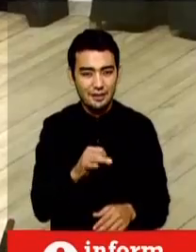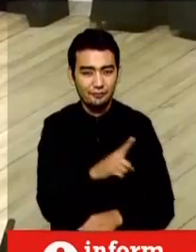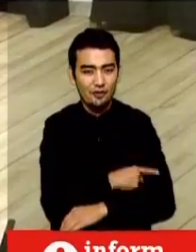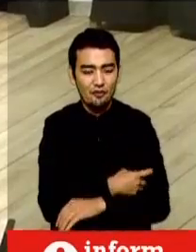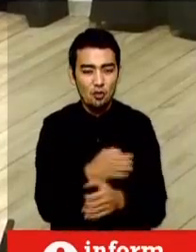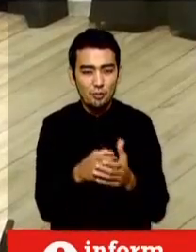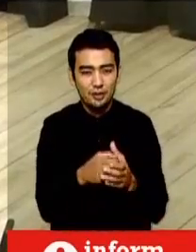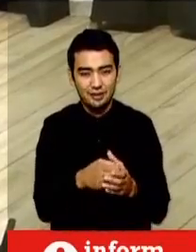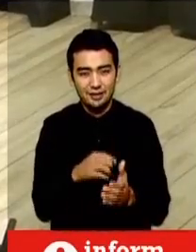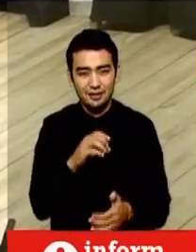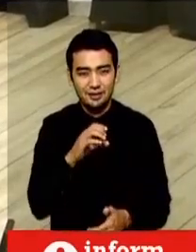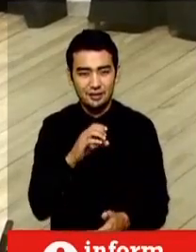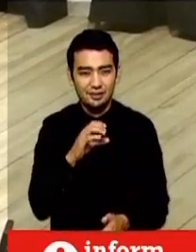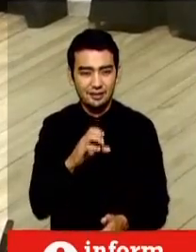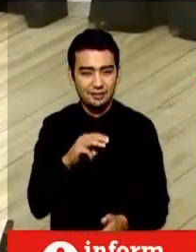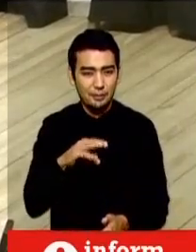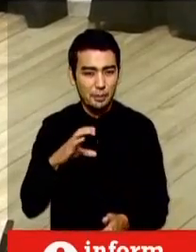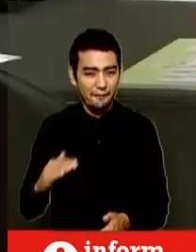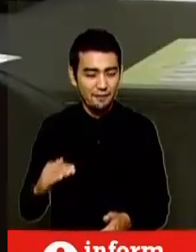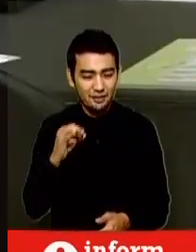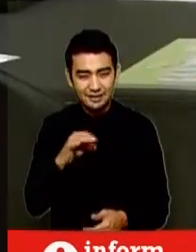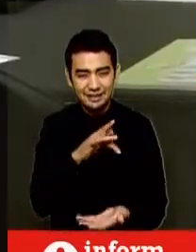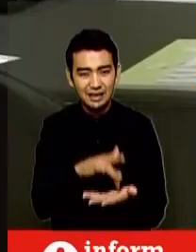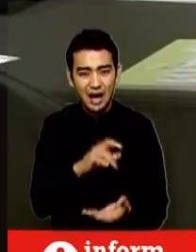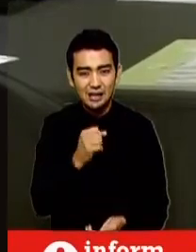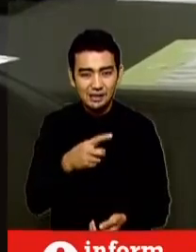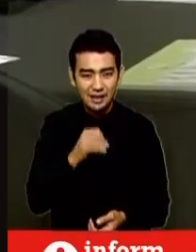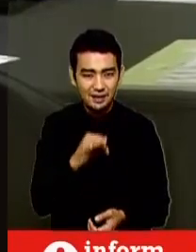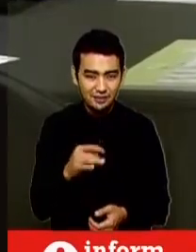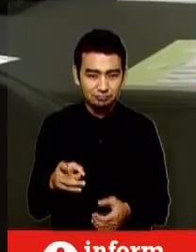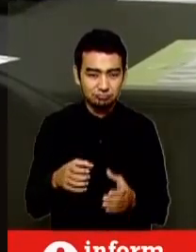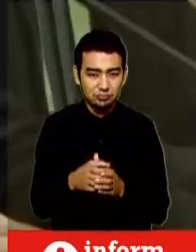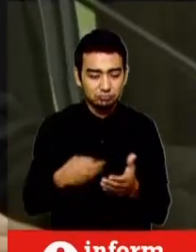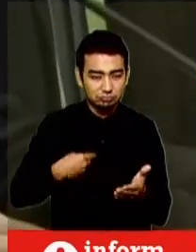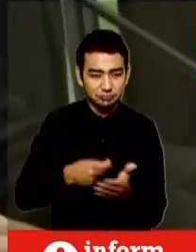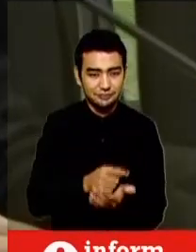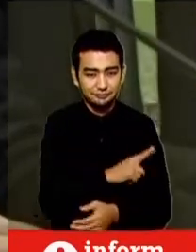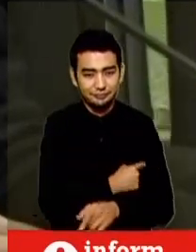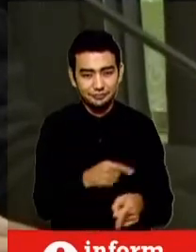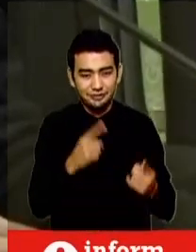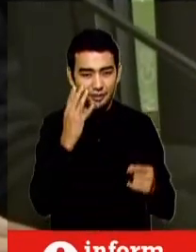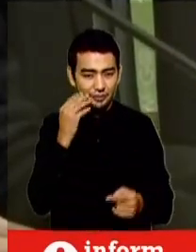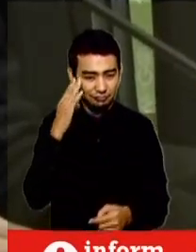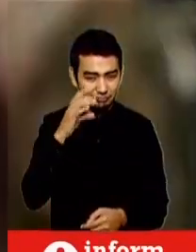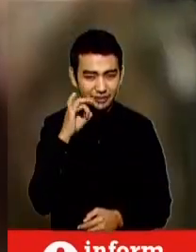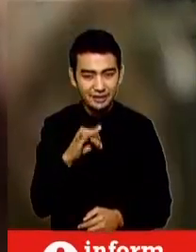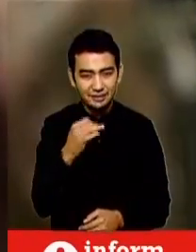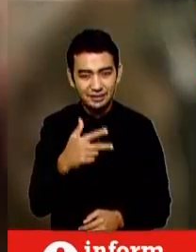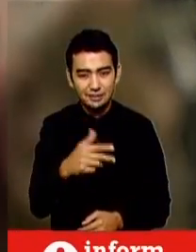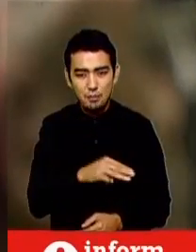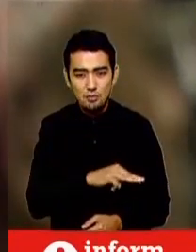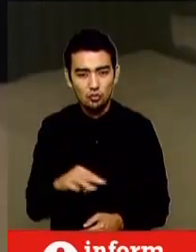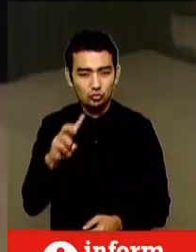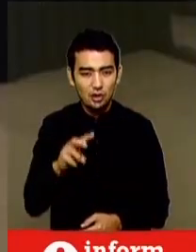smf Центральной Азии южнокорейская корпорация намерена инвестировать в медицинскую отрасль Алматы около 30